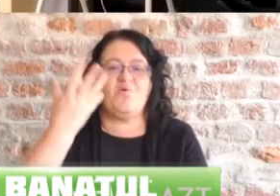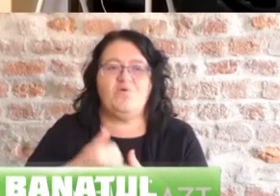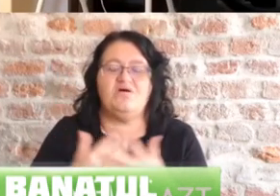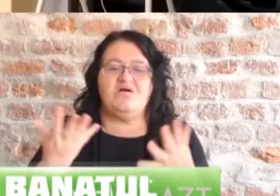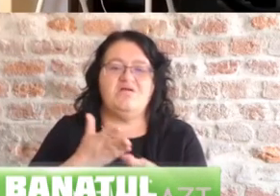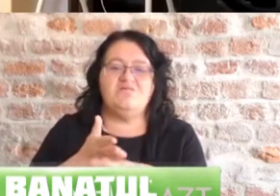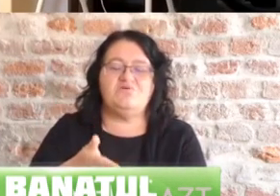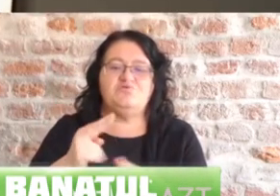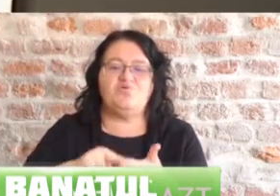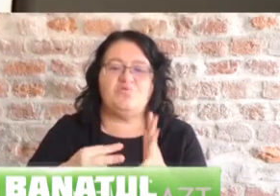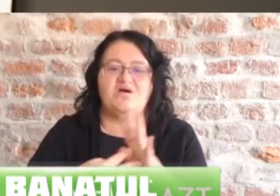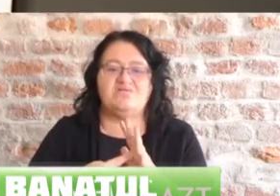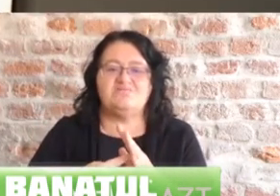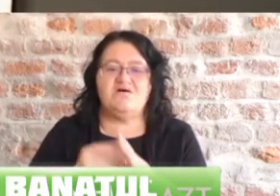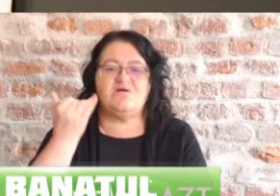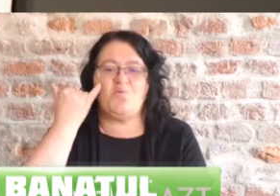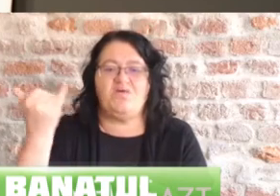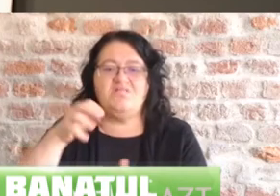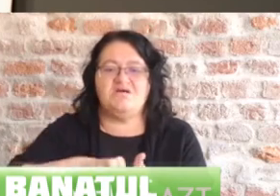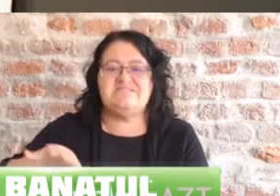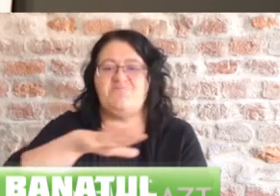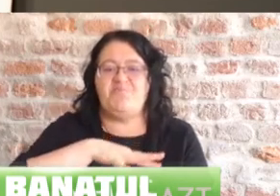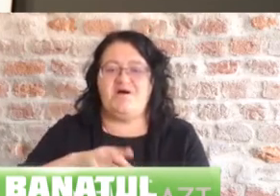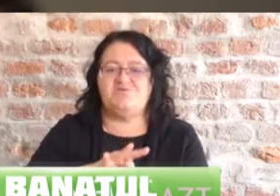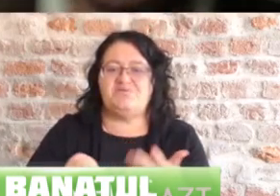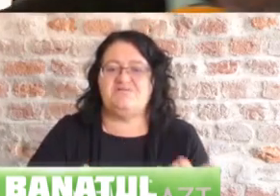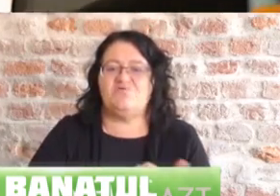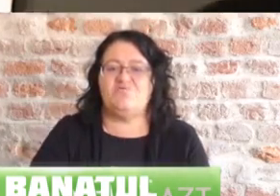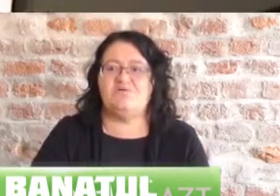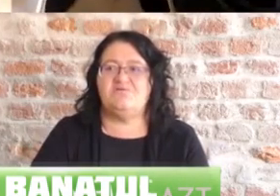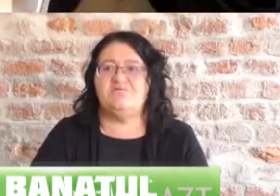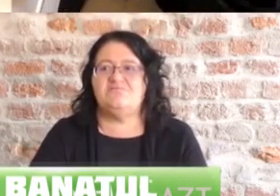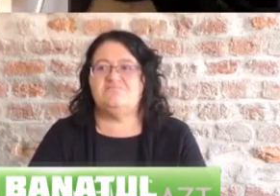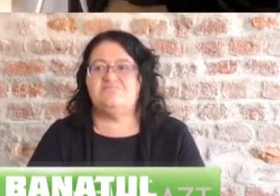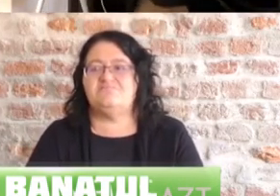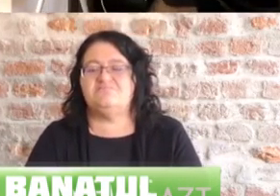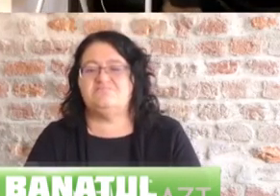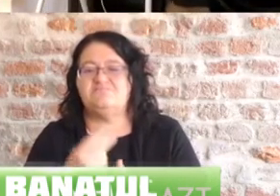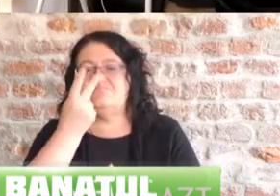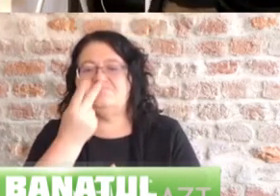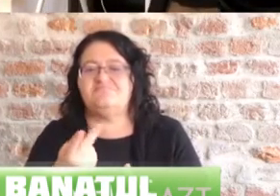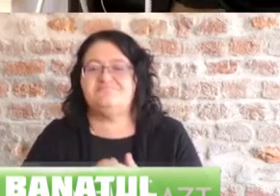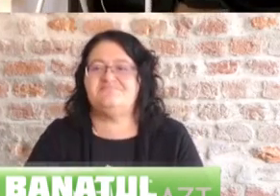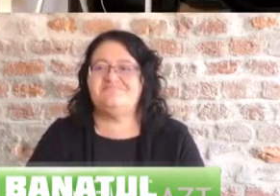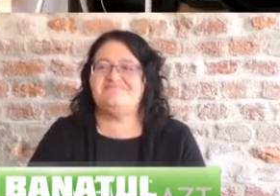care introduce organizare și un concept spațial contemporan. Cum? Așa, perfect.